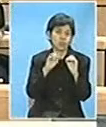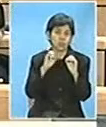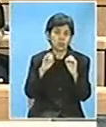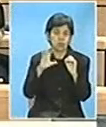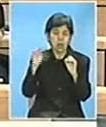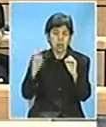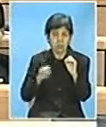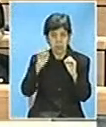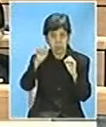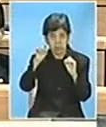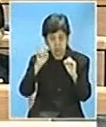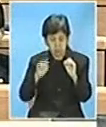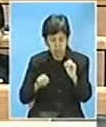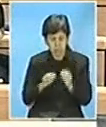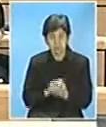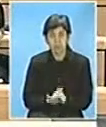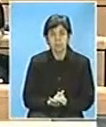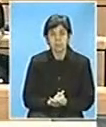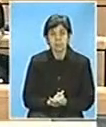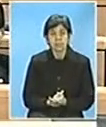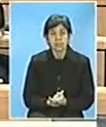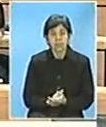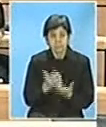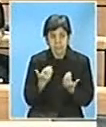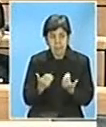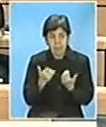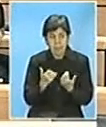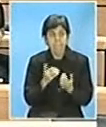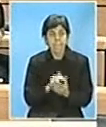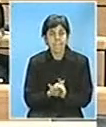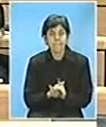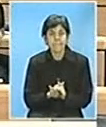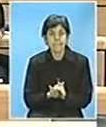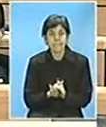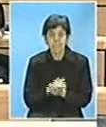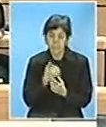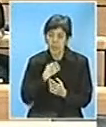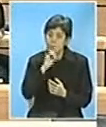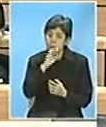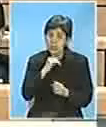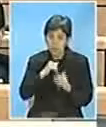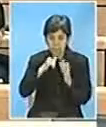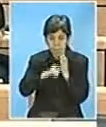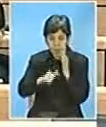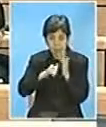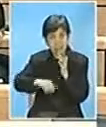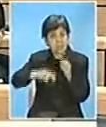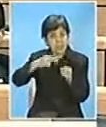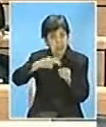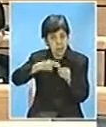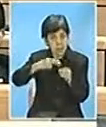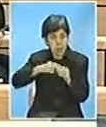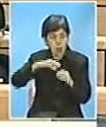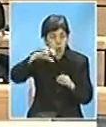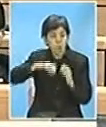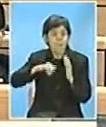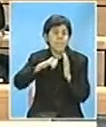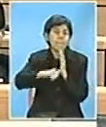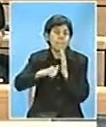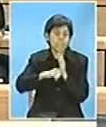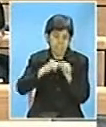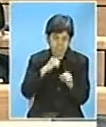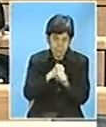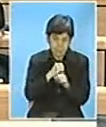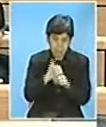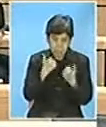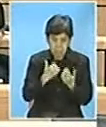ต่อลิตรเปรียบเสมือนไม่เก็บเลยก็ว่าได้นะครับซึ่งทางกล่าวเรียนว่าภาษีน้ำมันนะครับที่กรมสรรพสามิตได้มา